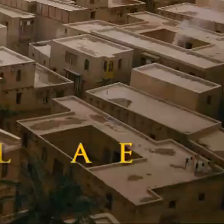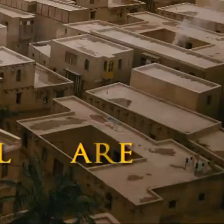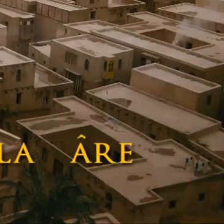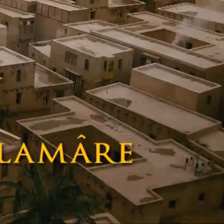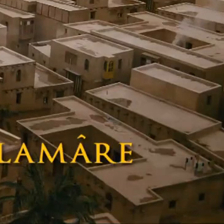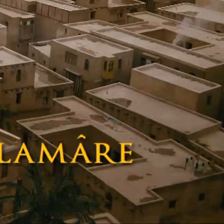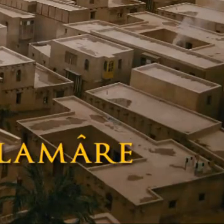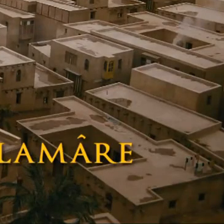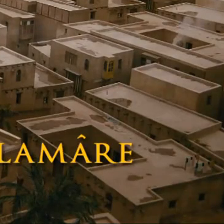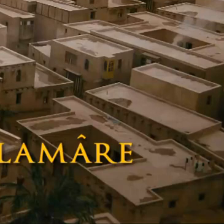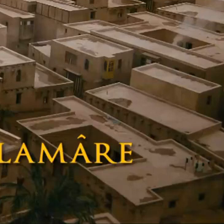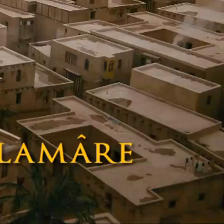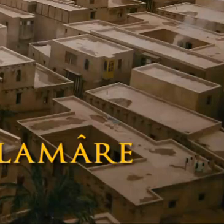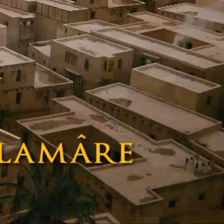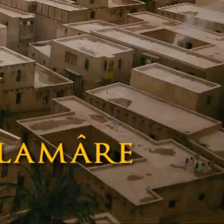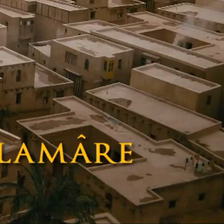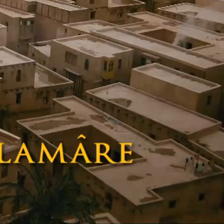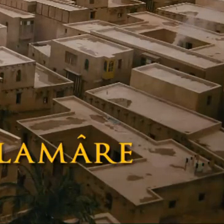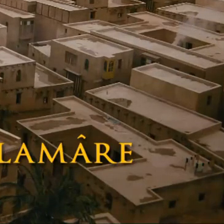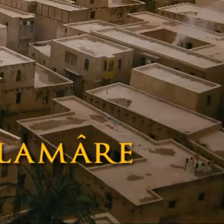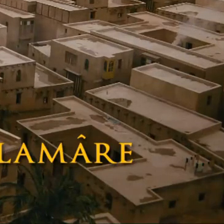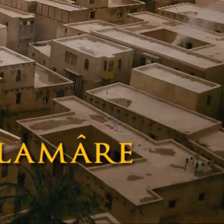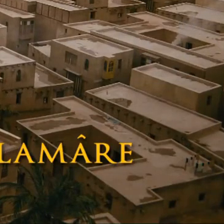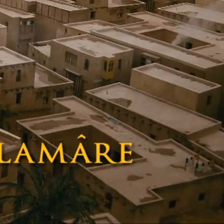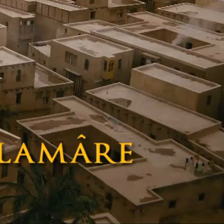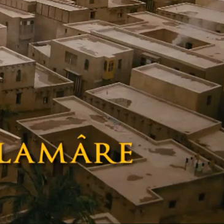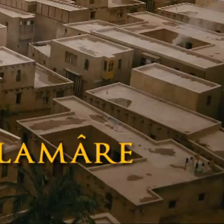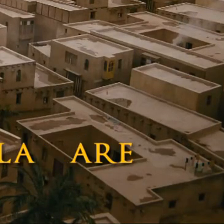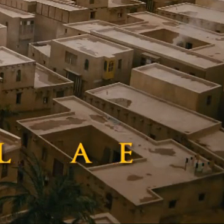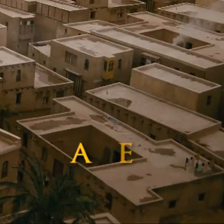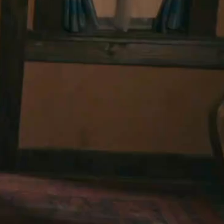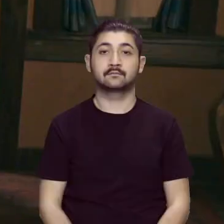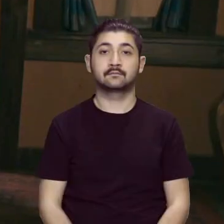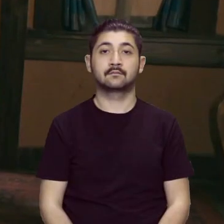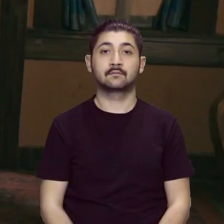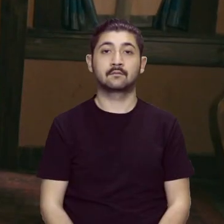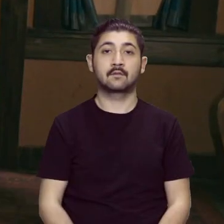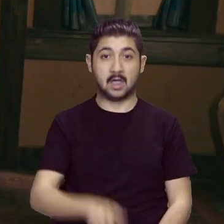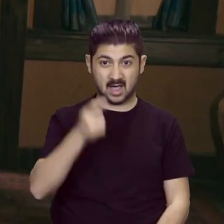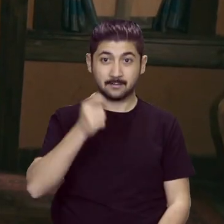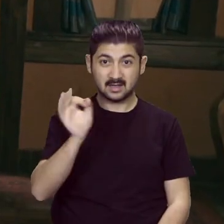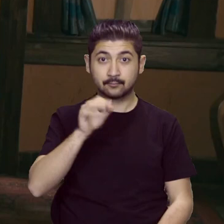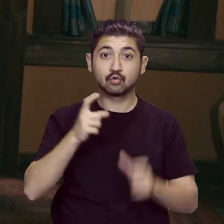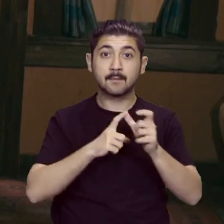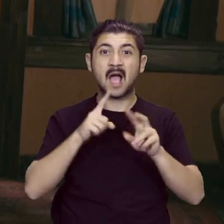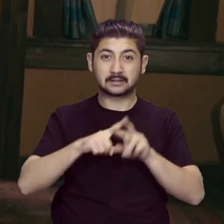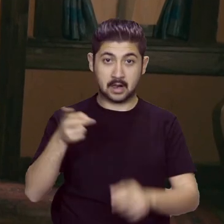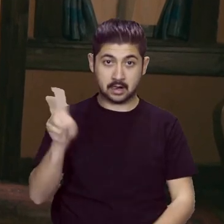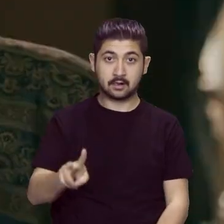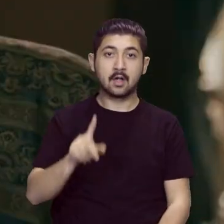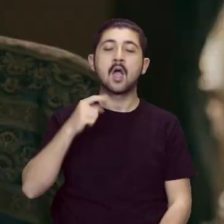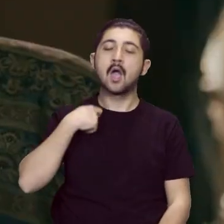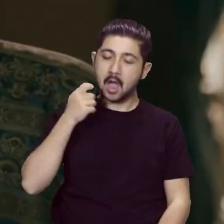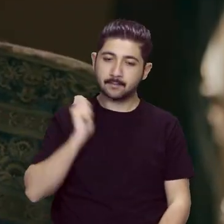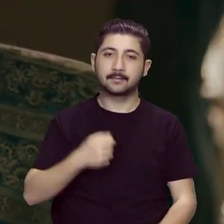Gündüz vakti kuş bakışı, Kutul Amare'nin çatısız evleri. Eminsin değil mi? Süleyman askeri öldü. Eminim